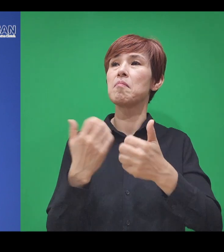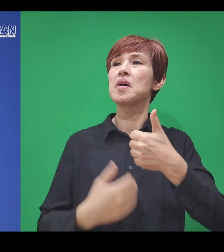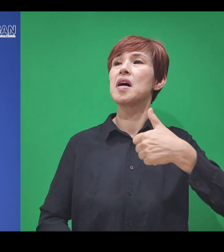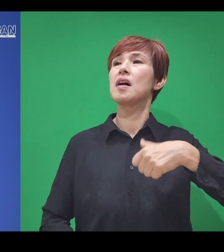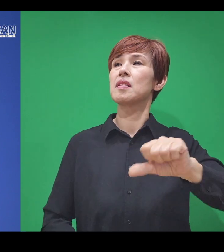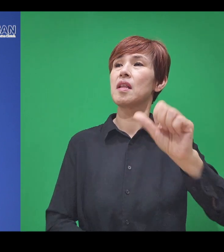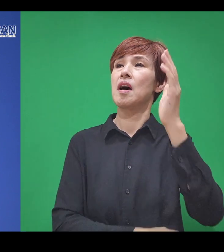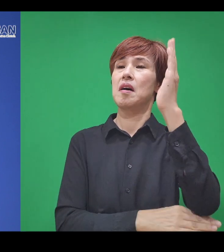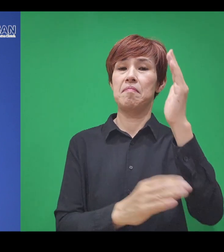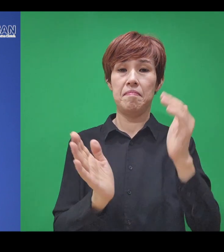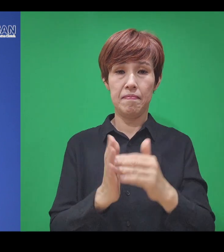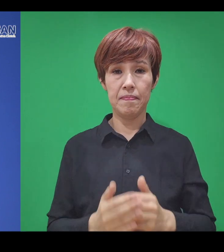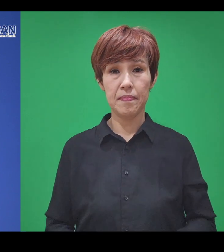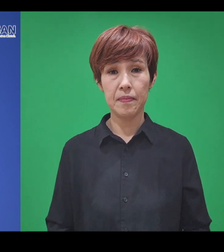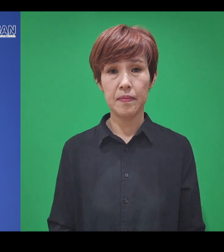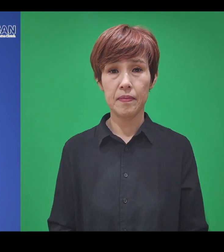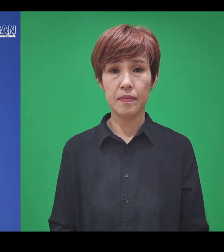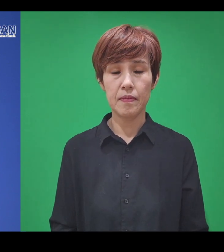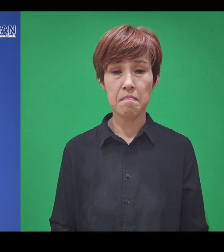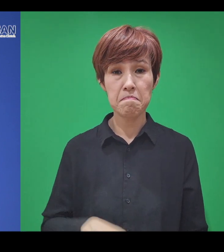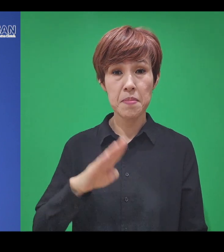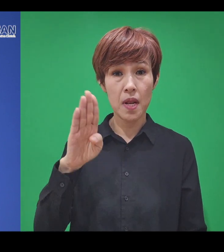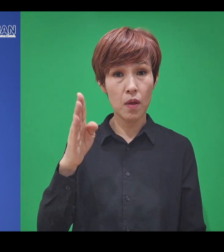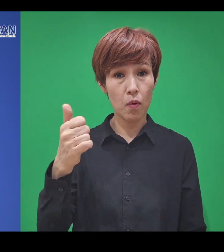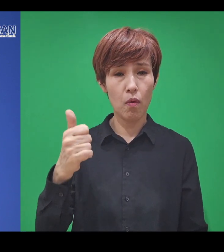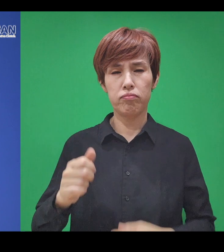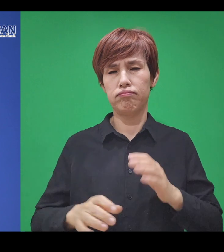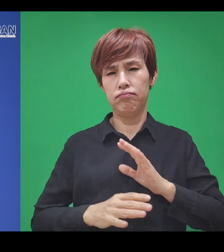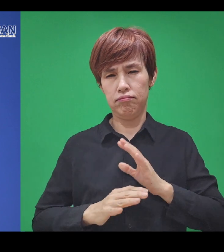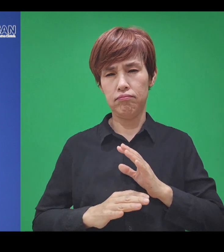했습니다. 빌라도는 더 두려웠어요.